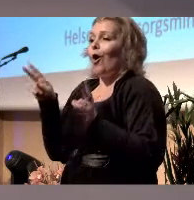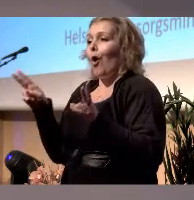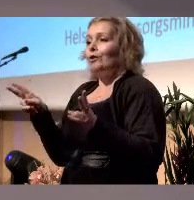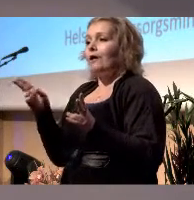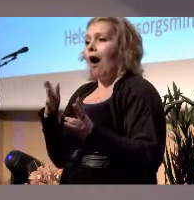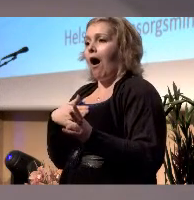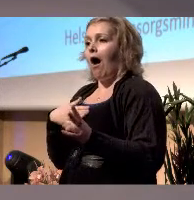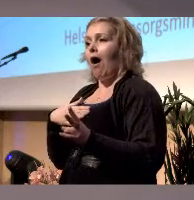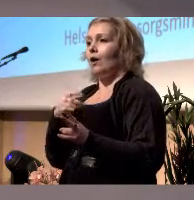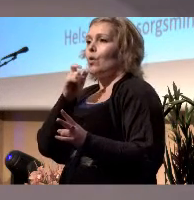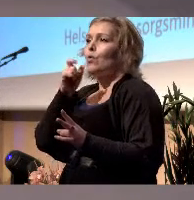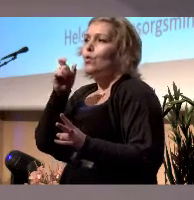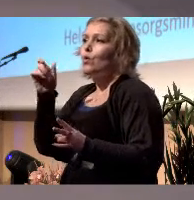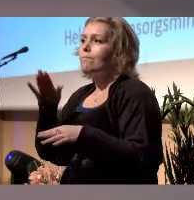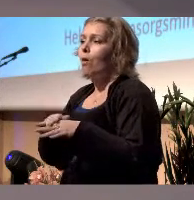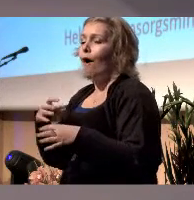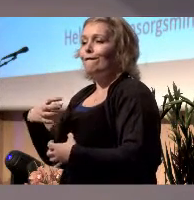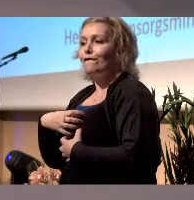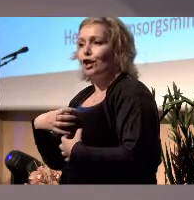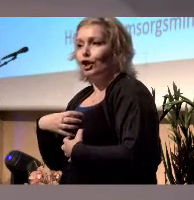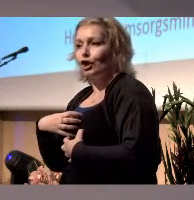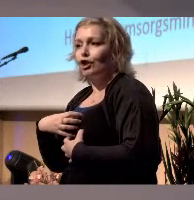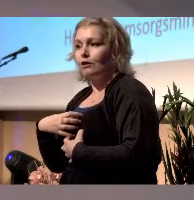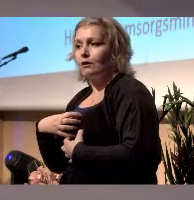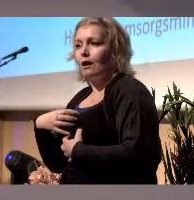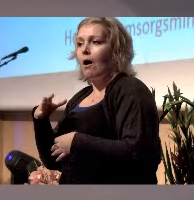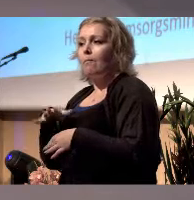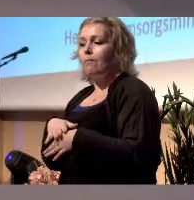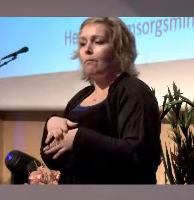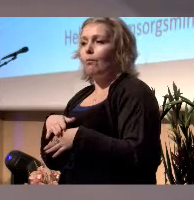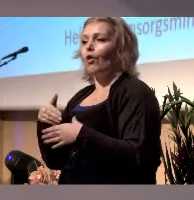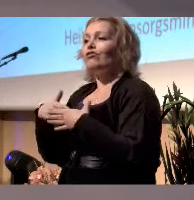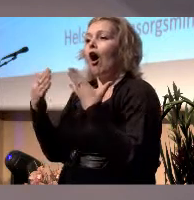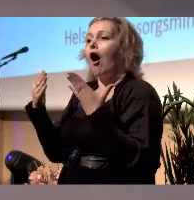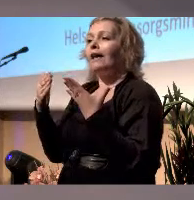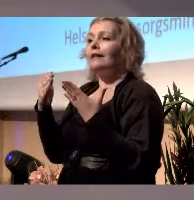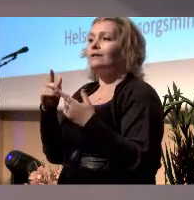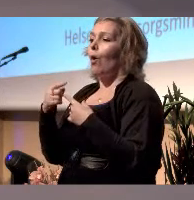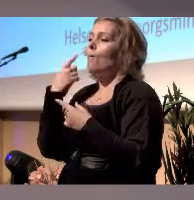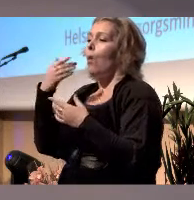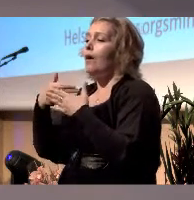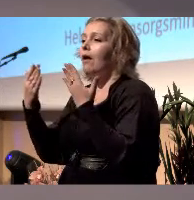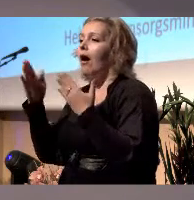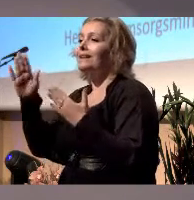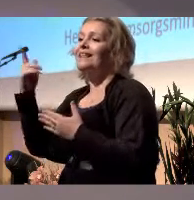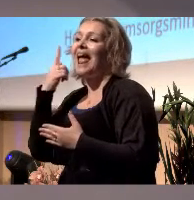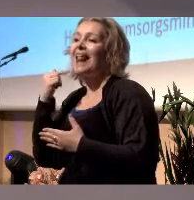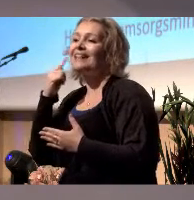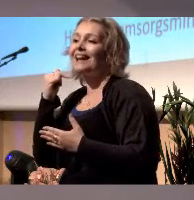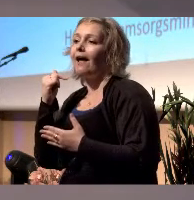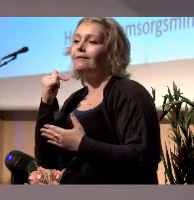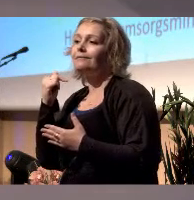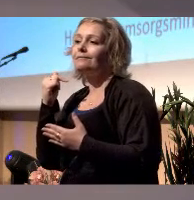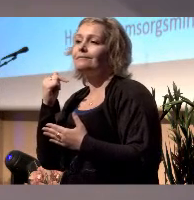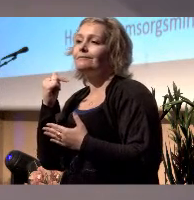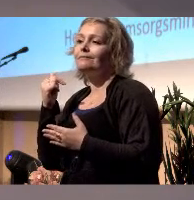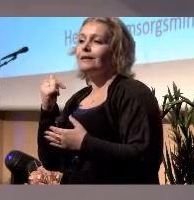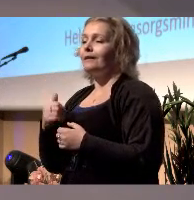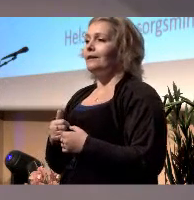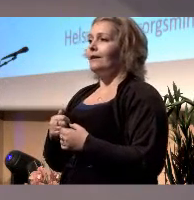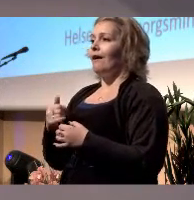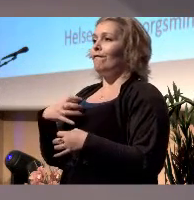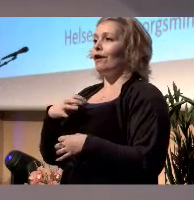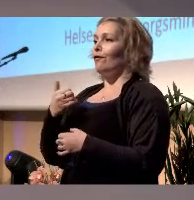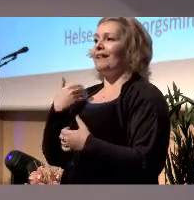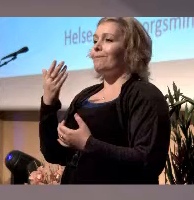også satt ord på en frykt, frykt både dagens og morgendagens eldre går og føler på.